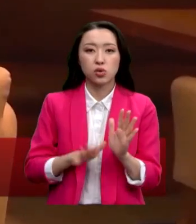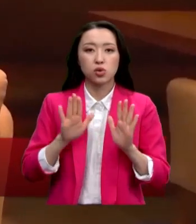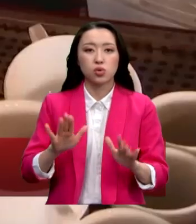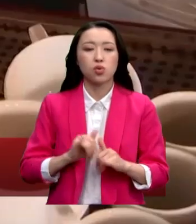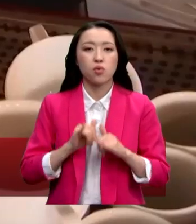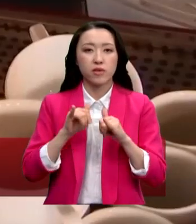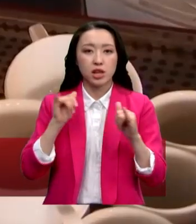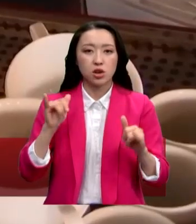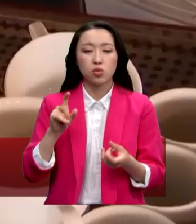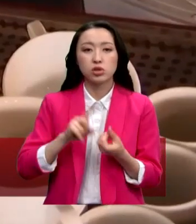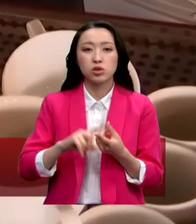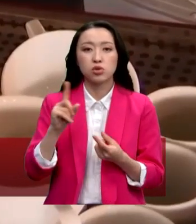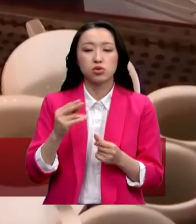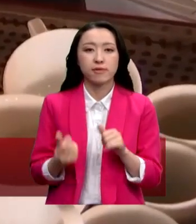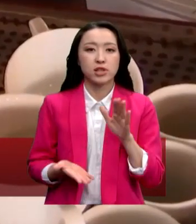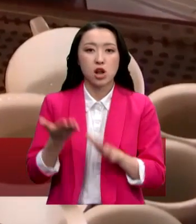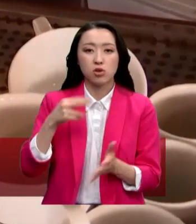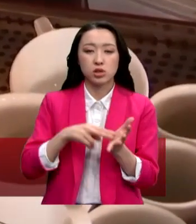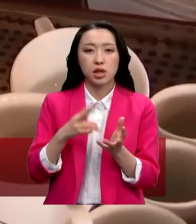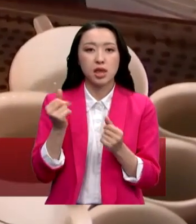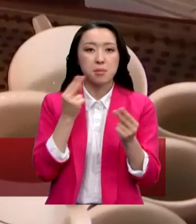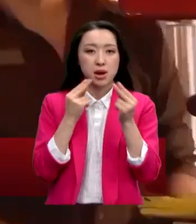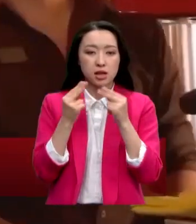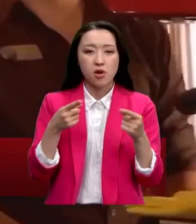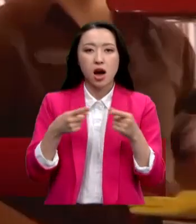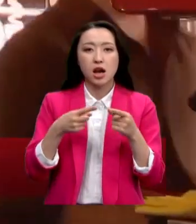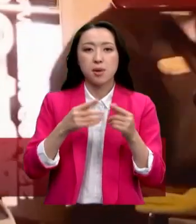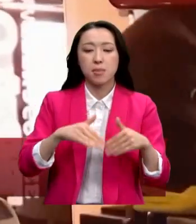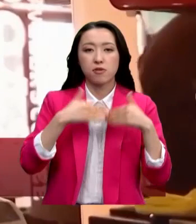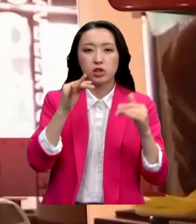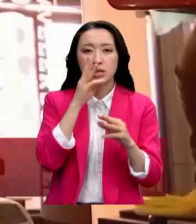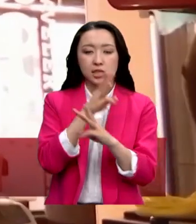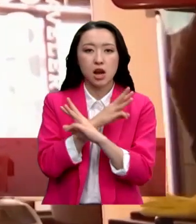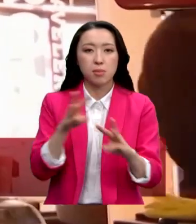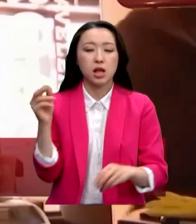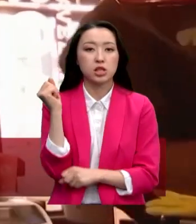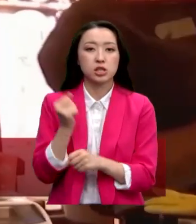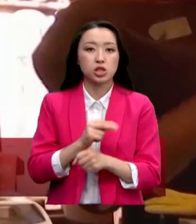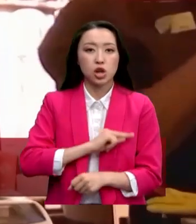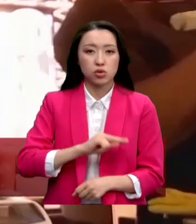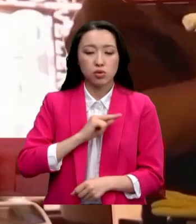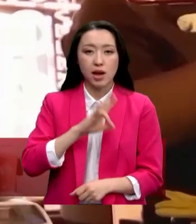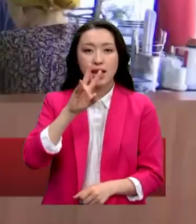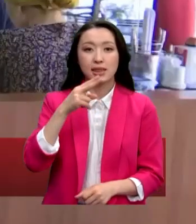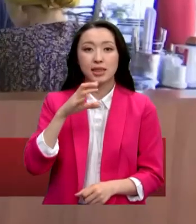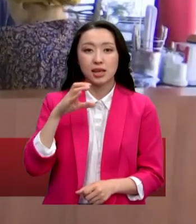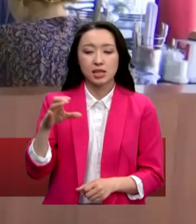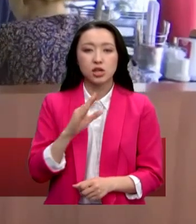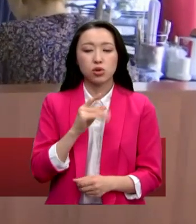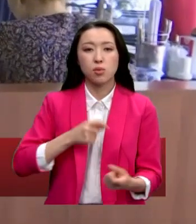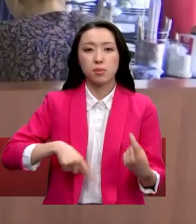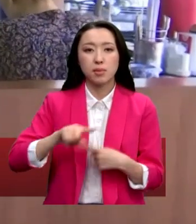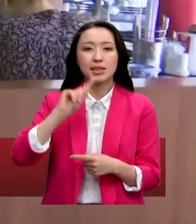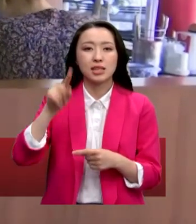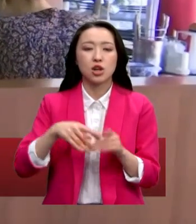увеличились, учитывая взлет цен на продовольствие, повышение аренды и зарплаты сотрудникам. Вместо НДС предприниматели общепита